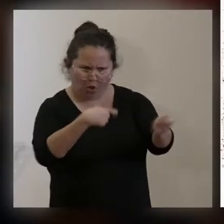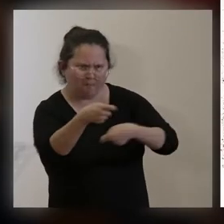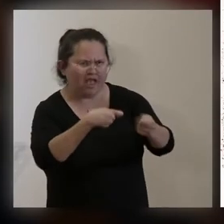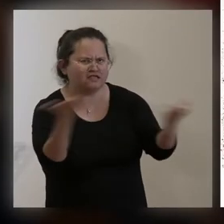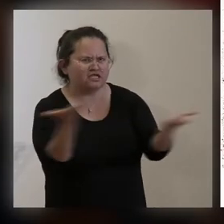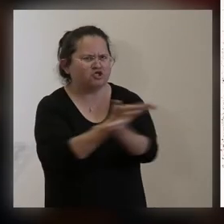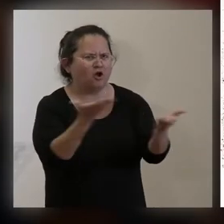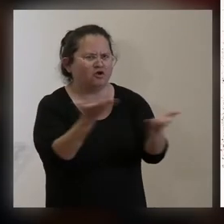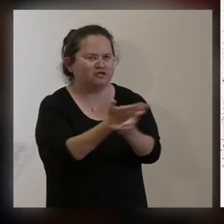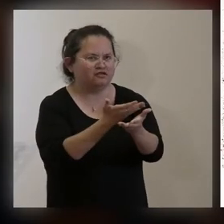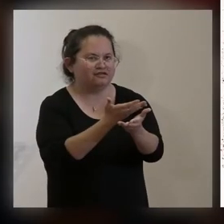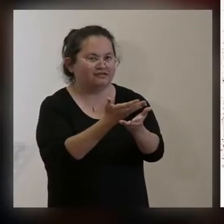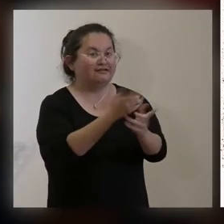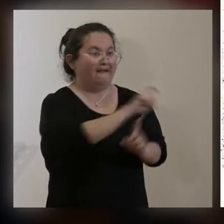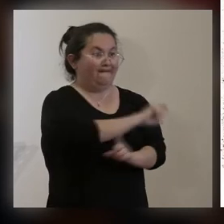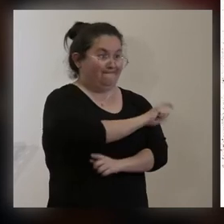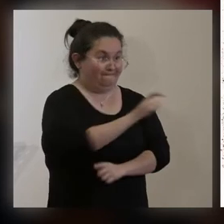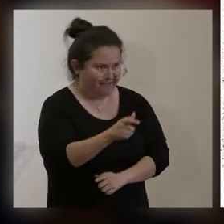Lui, c'est le fils.